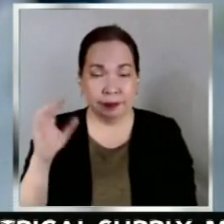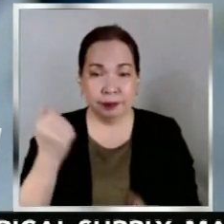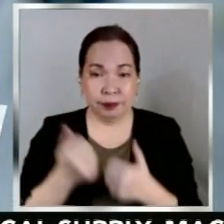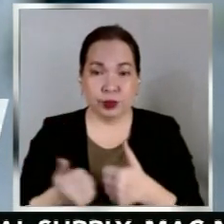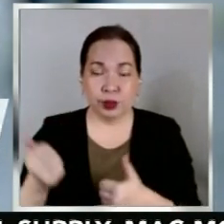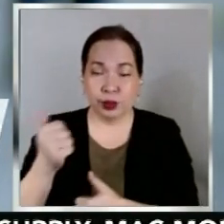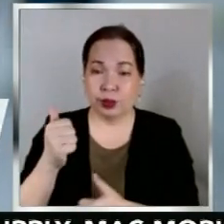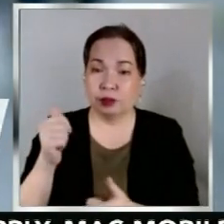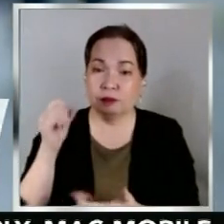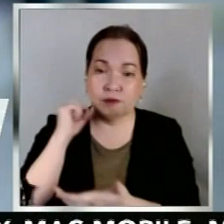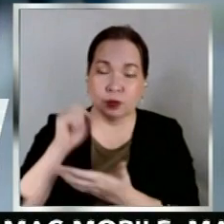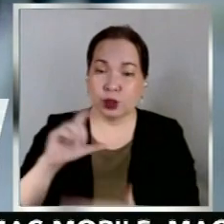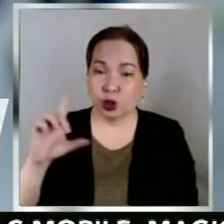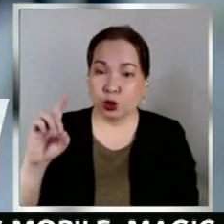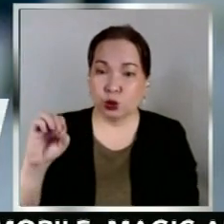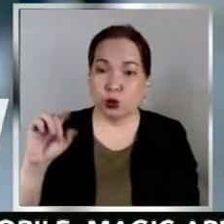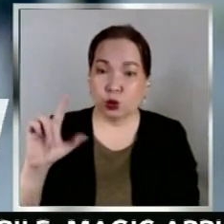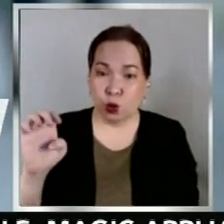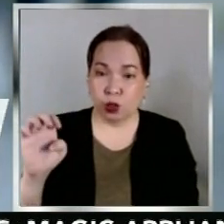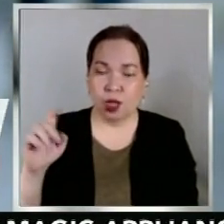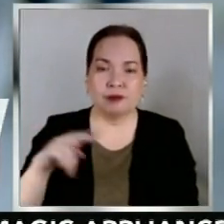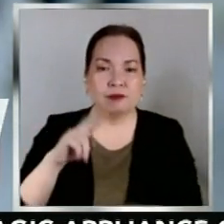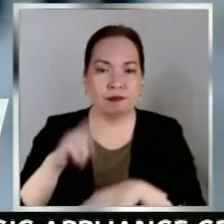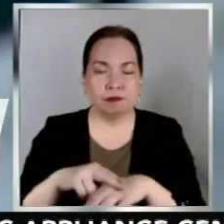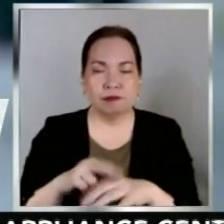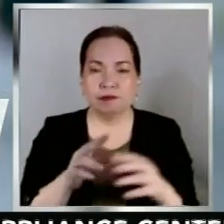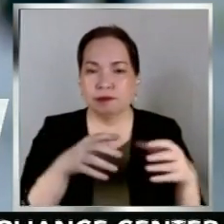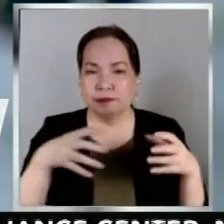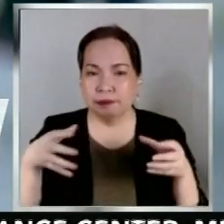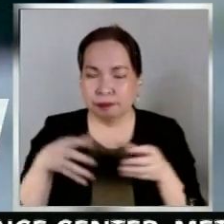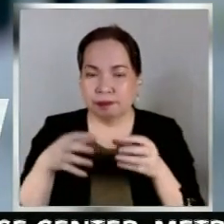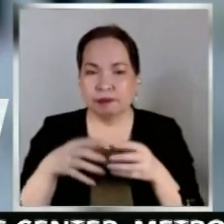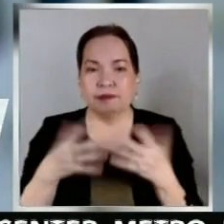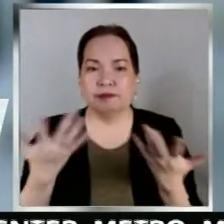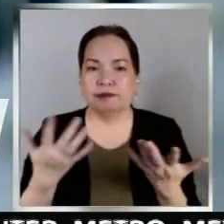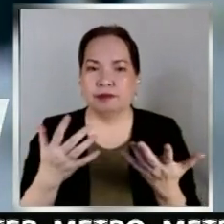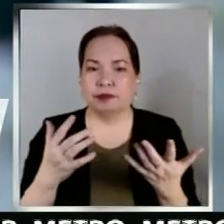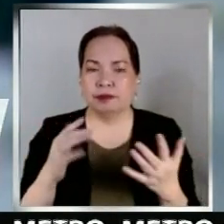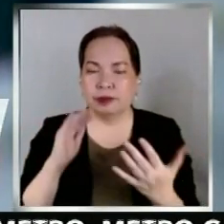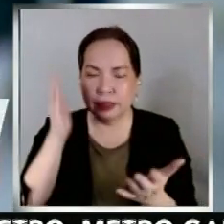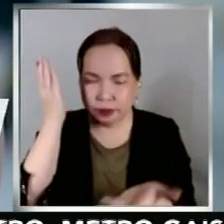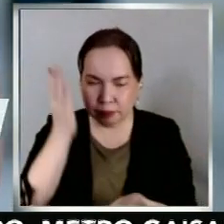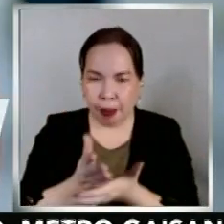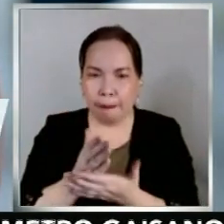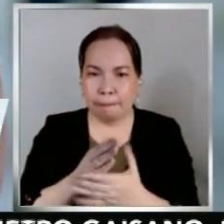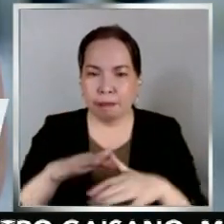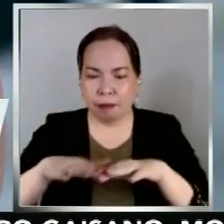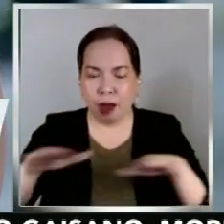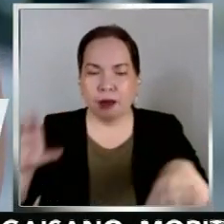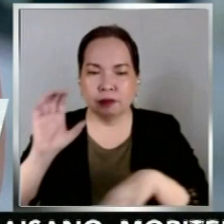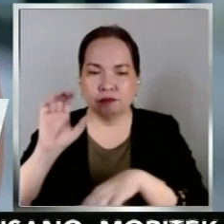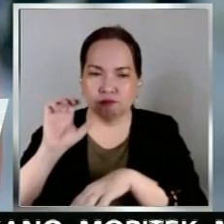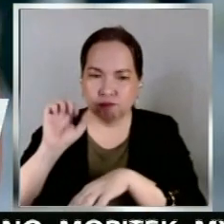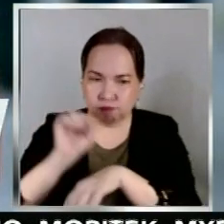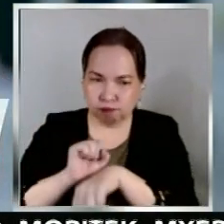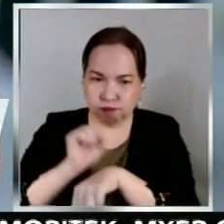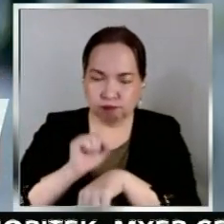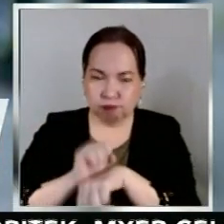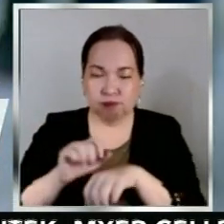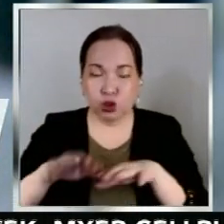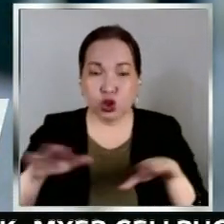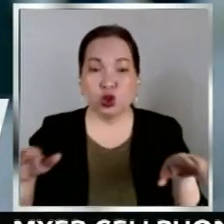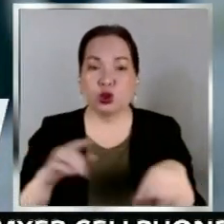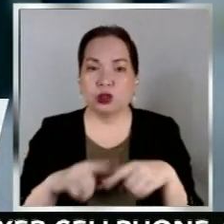Council Against Child Labor kasama ang DSWD, DOH, DepEd, DOJ at DILG para pag-usapan kung